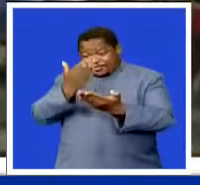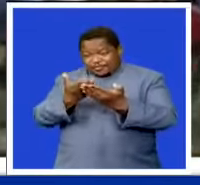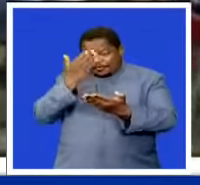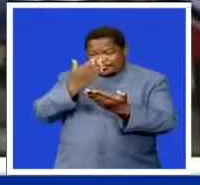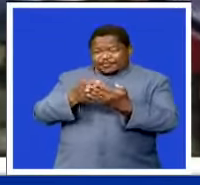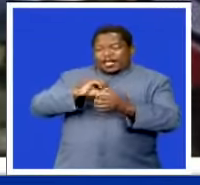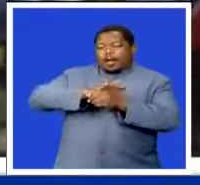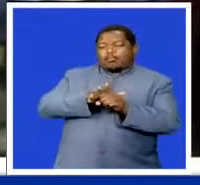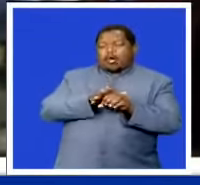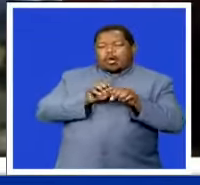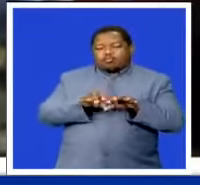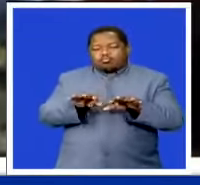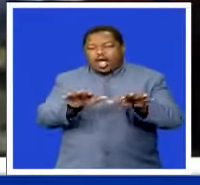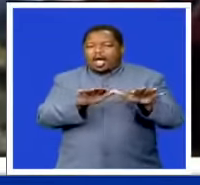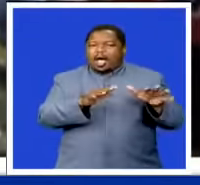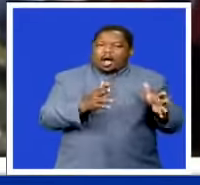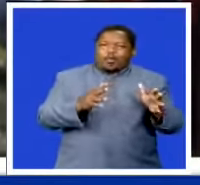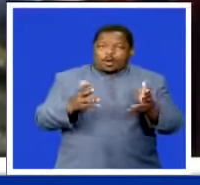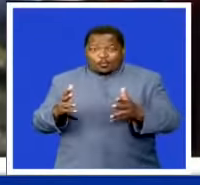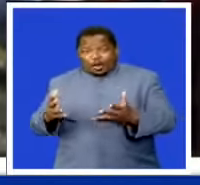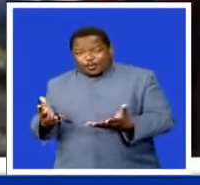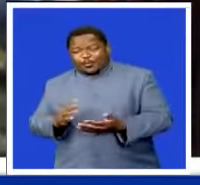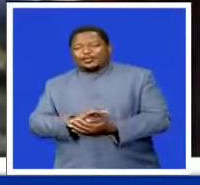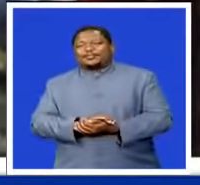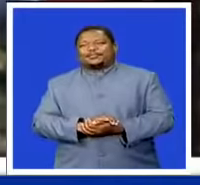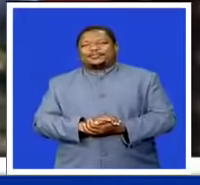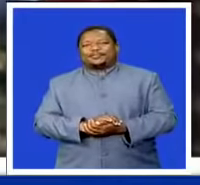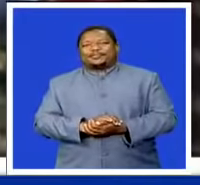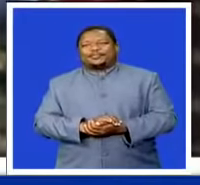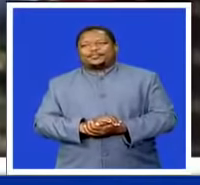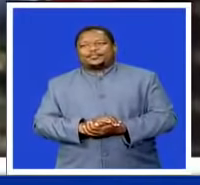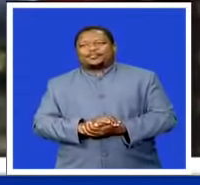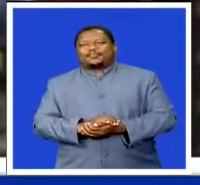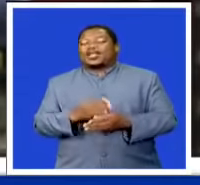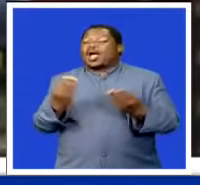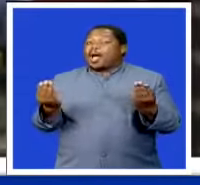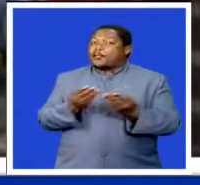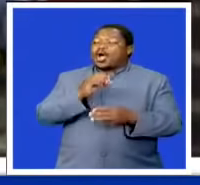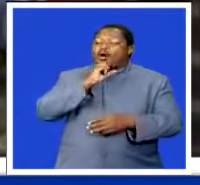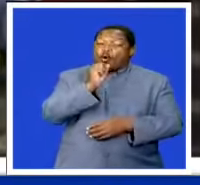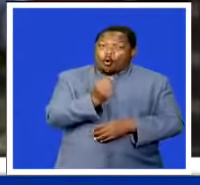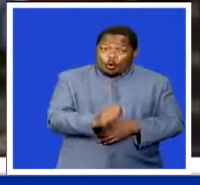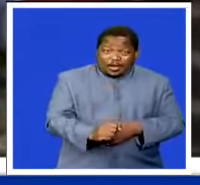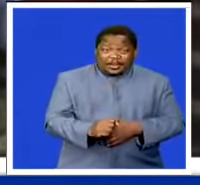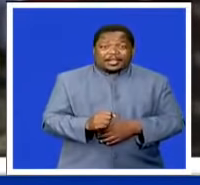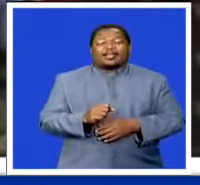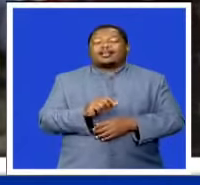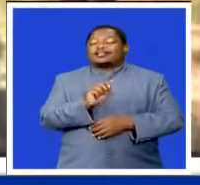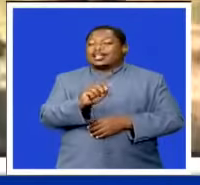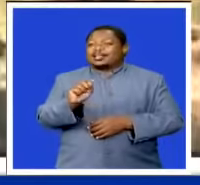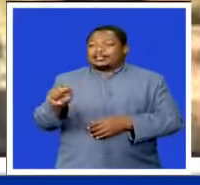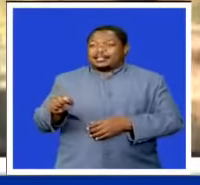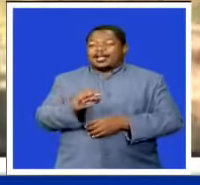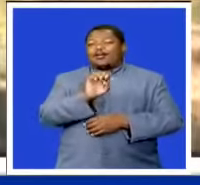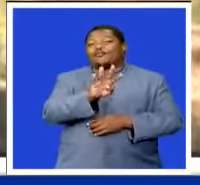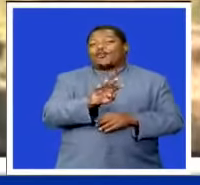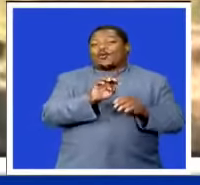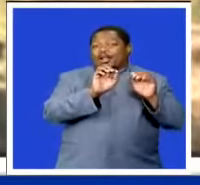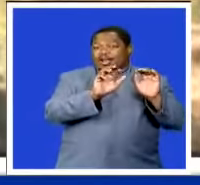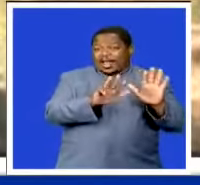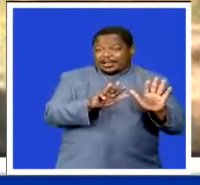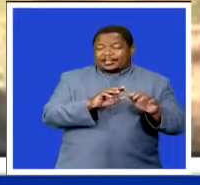Bogogo nabomkhulu labangemashumi lamane nemfica kanye neshaya seUsuthu Palm ngaphansi kwemphakathi